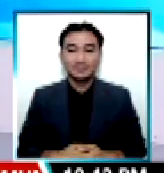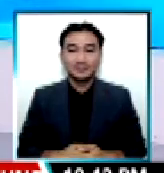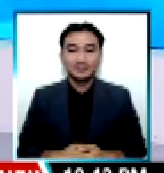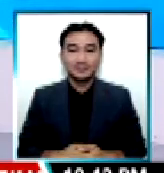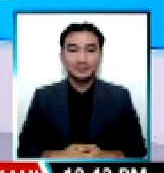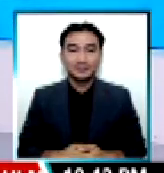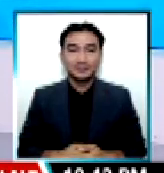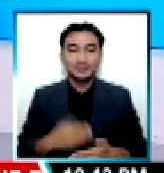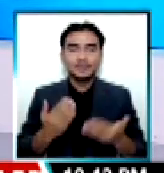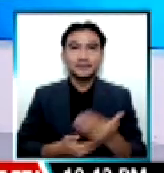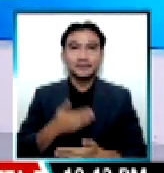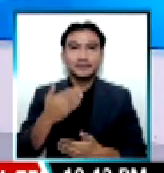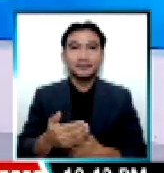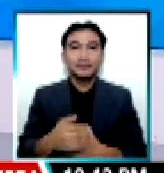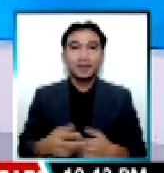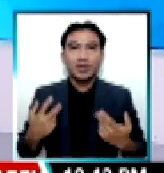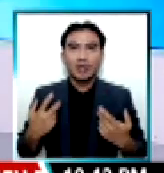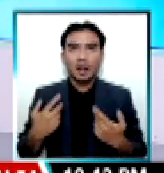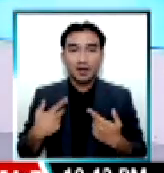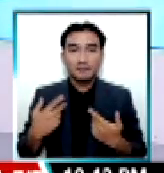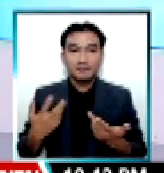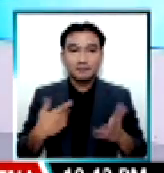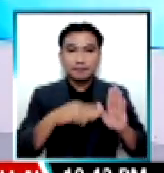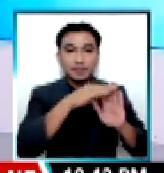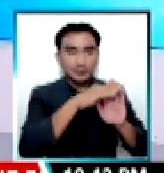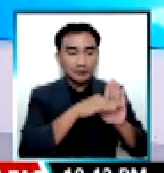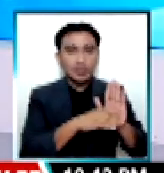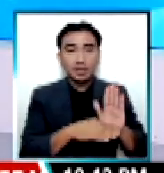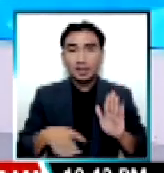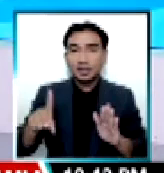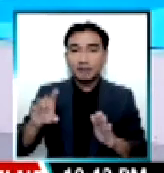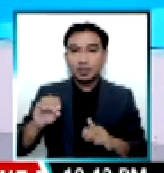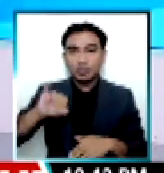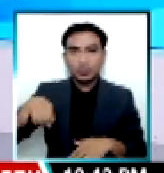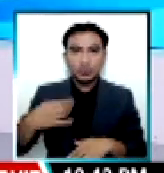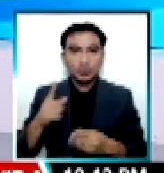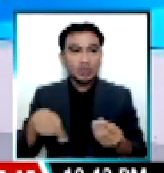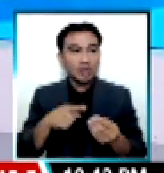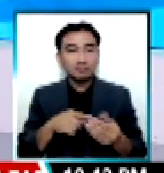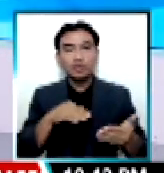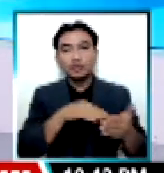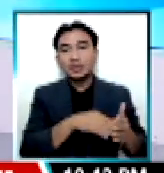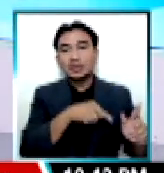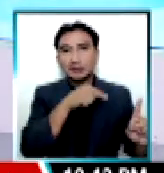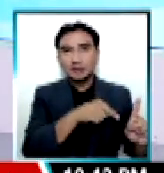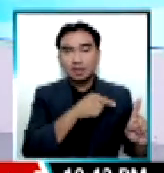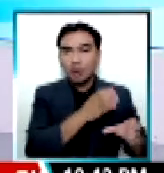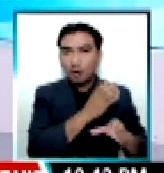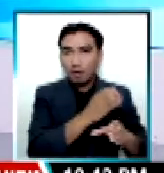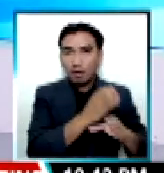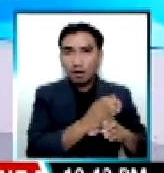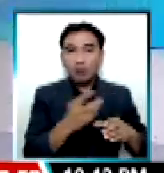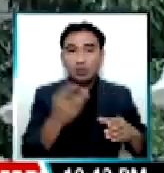Naglabas ng Immigration Lookout Bulletin Order ang Department of Justice laban sa may-ari ng SUV na sumagasa sa security guard sa